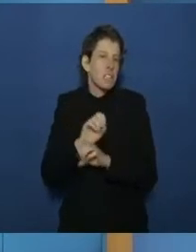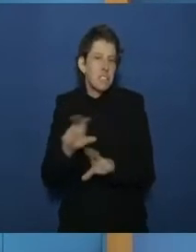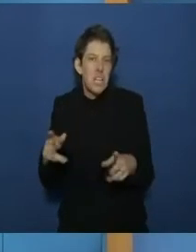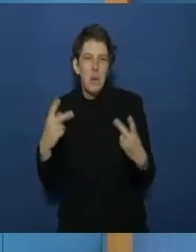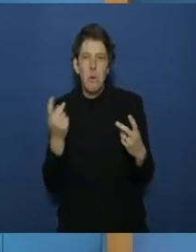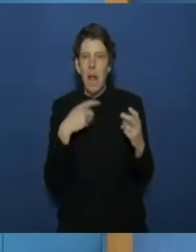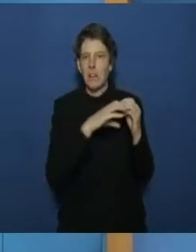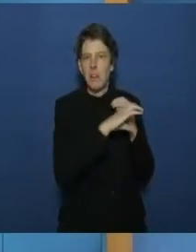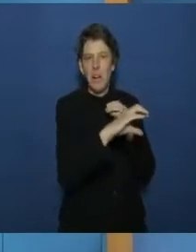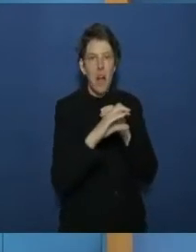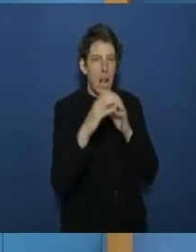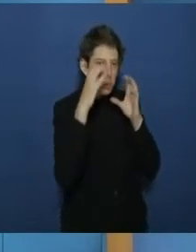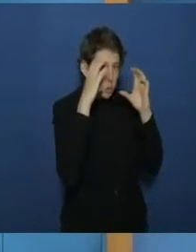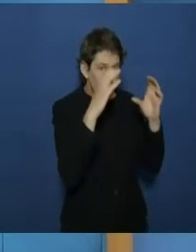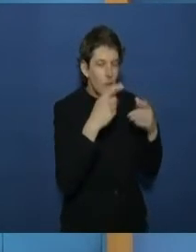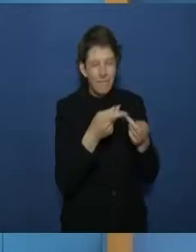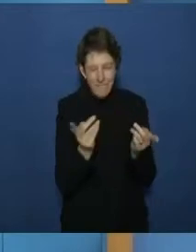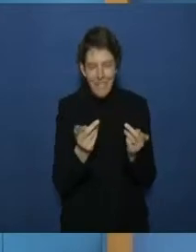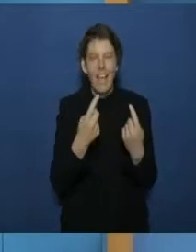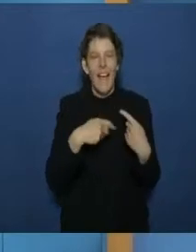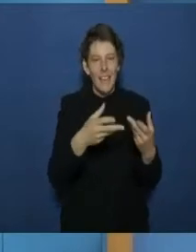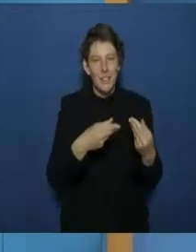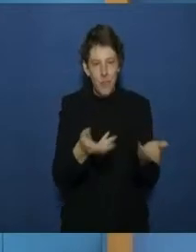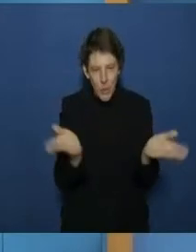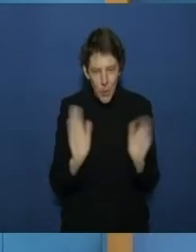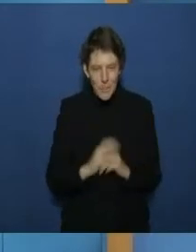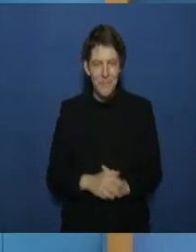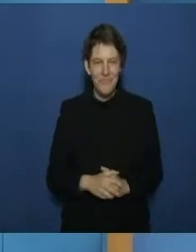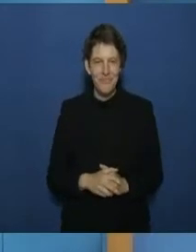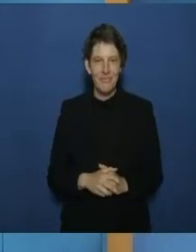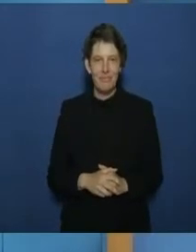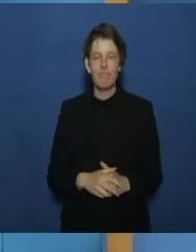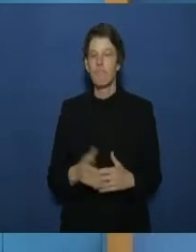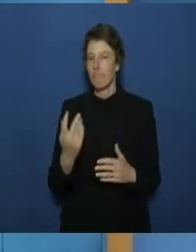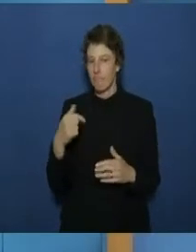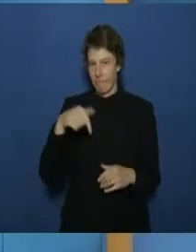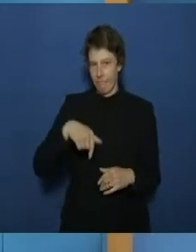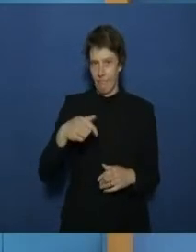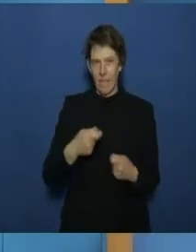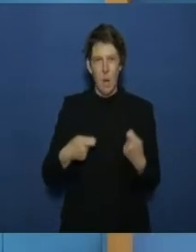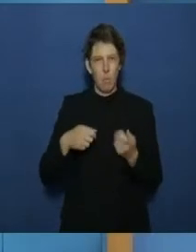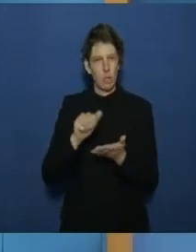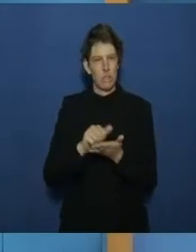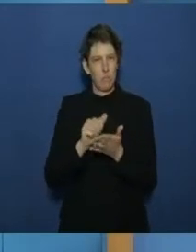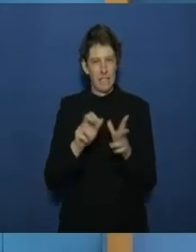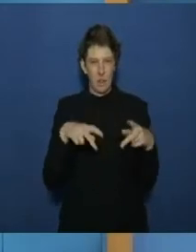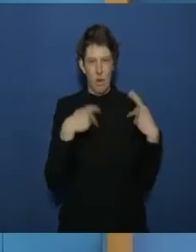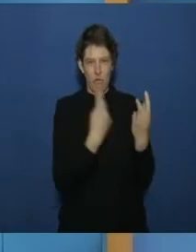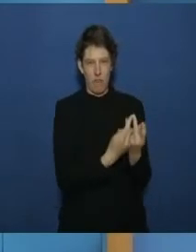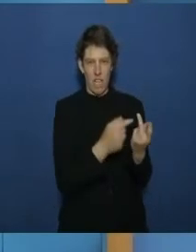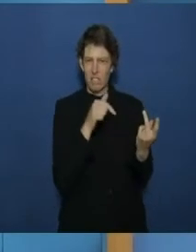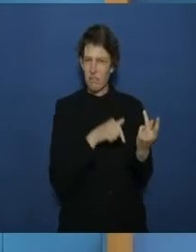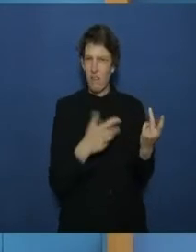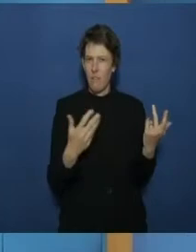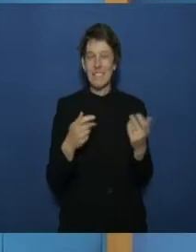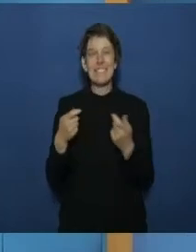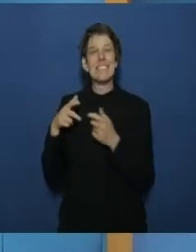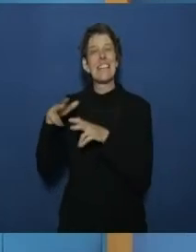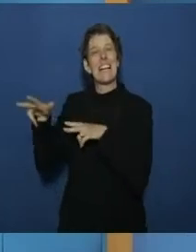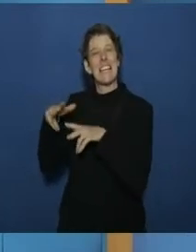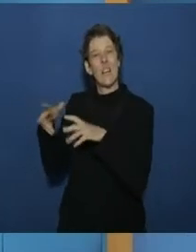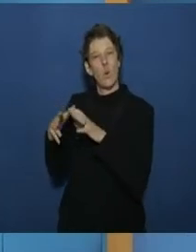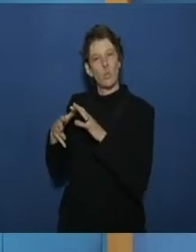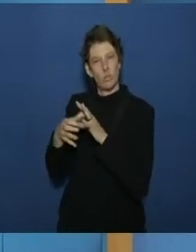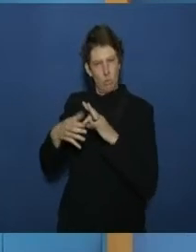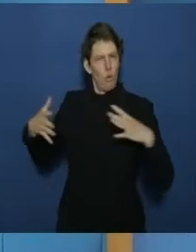auf anderen Kanälen. Herzlich willkommen auch Ihnen. Sie sehen eine Bundespressekonferenz. Das ist eine regierungsunabhängige